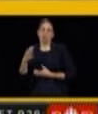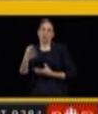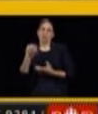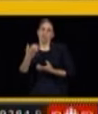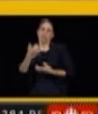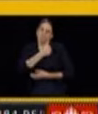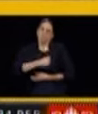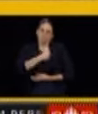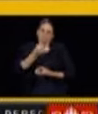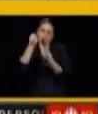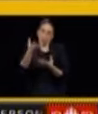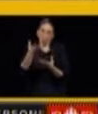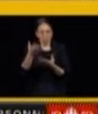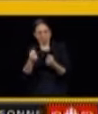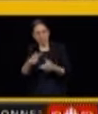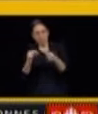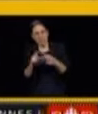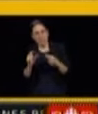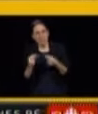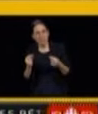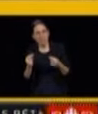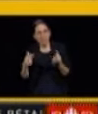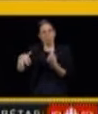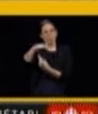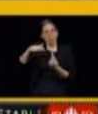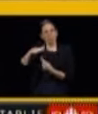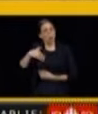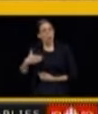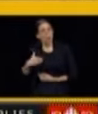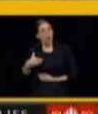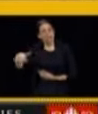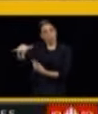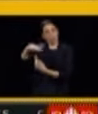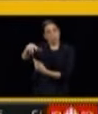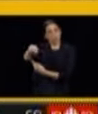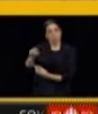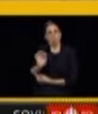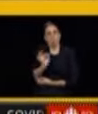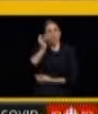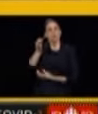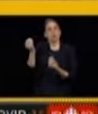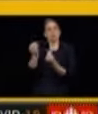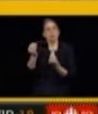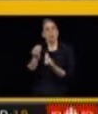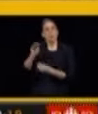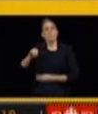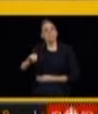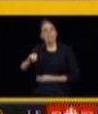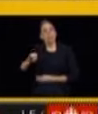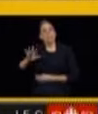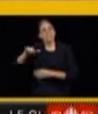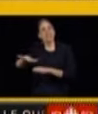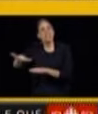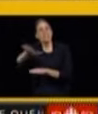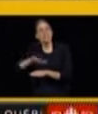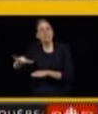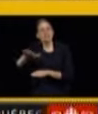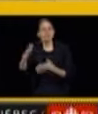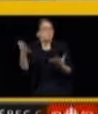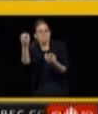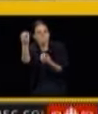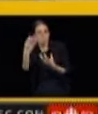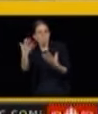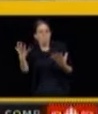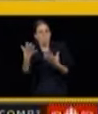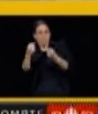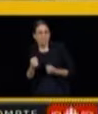circonstances on me dit qu'il y a un problème particulier en Montérégie? Qu'est-ce que vous pouvez nous dire à ce sujet? Bon, écoutez,